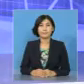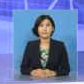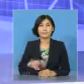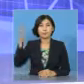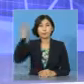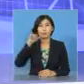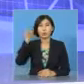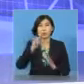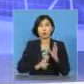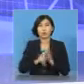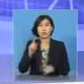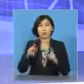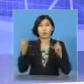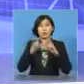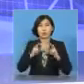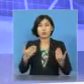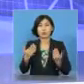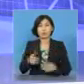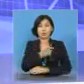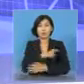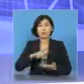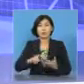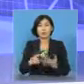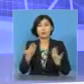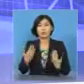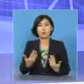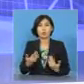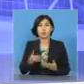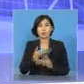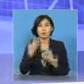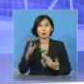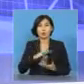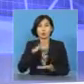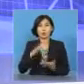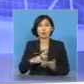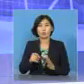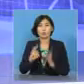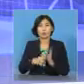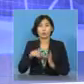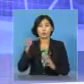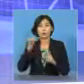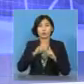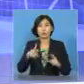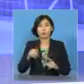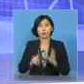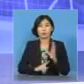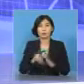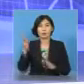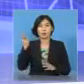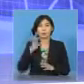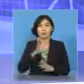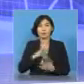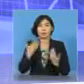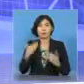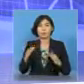Оқу жылы басталса да кейбір мектептерде кезекші сыныптардың жайы жолға қойылмаған. Қаламыздағы нөмірі 17-ші мектеп гимназияның бастауыш сынып оқушылары